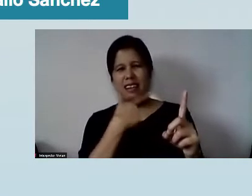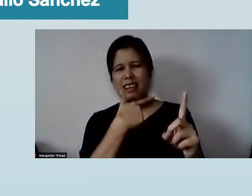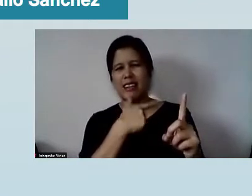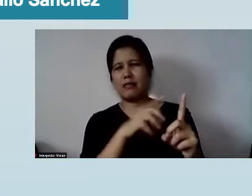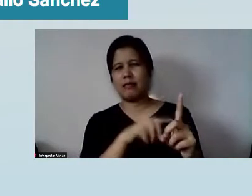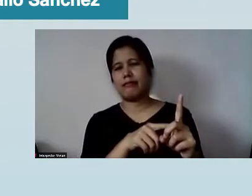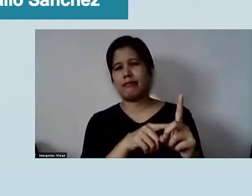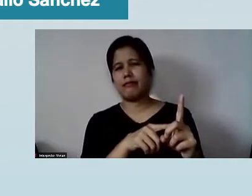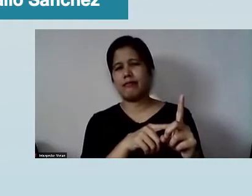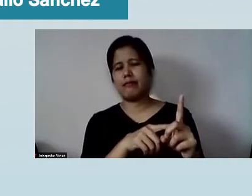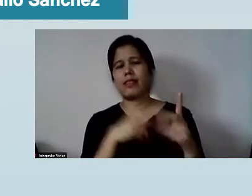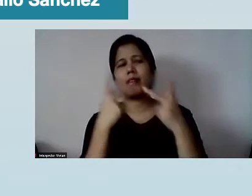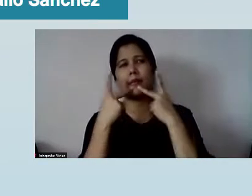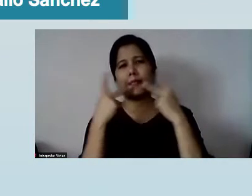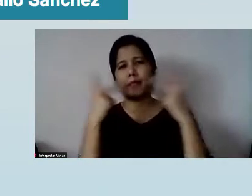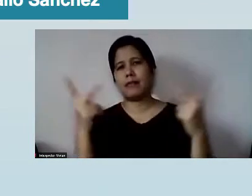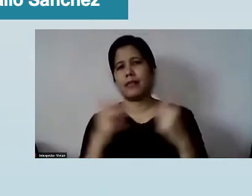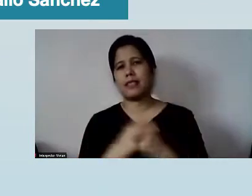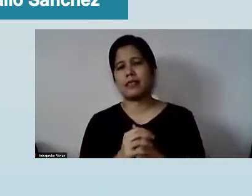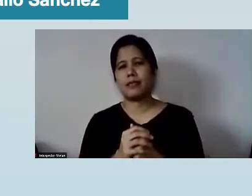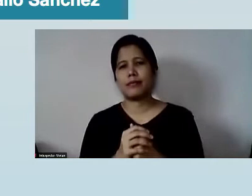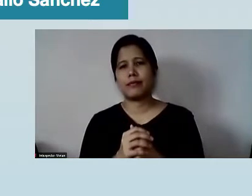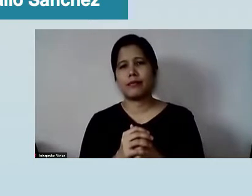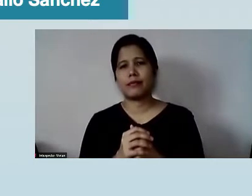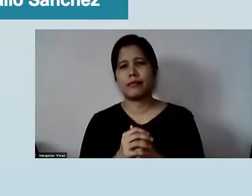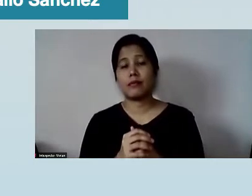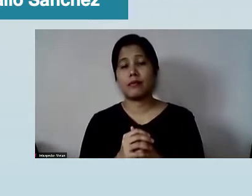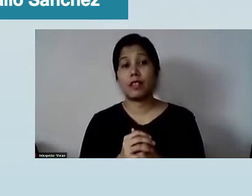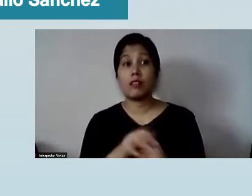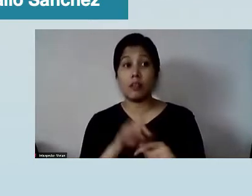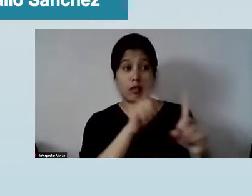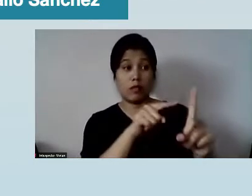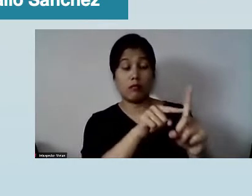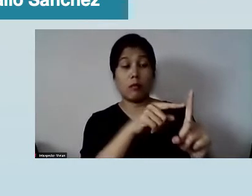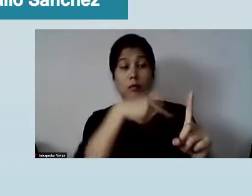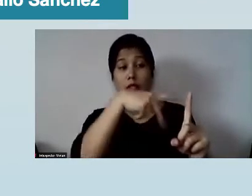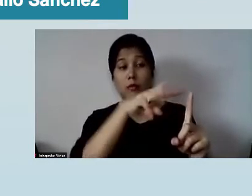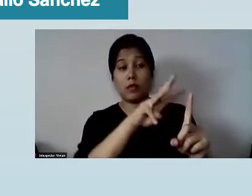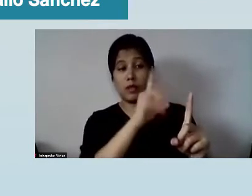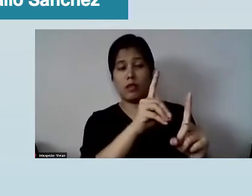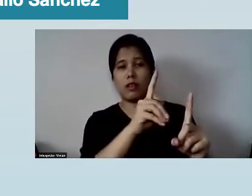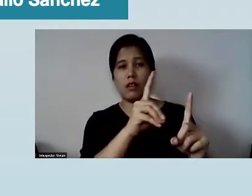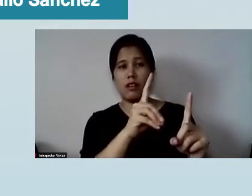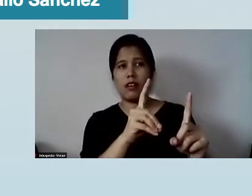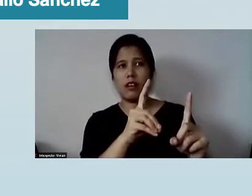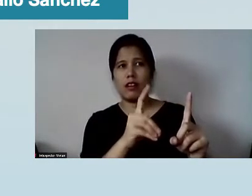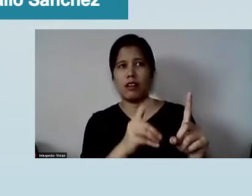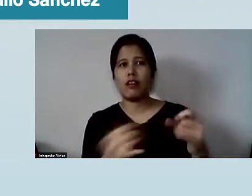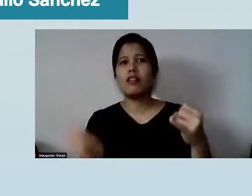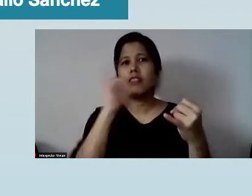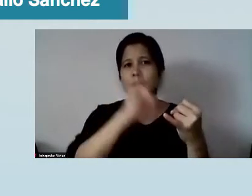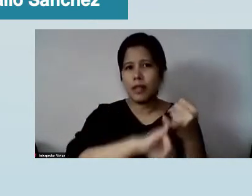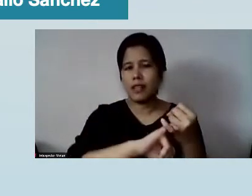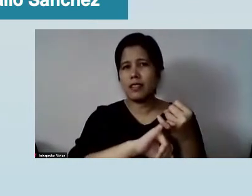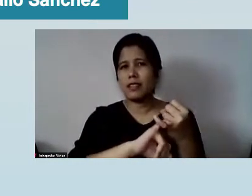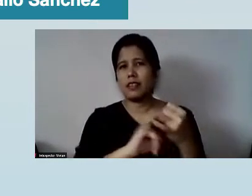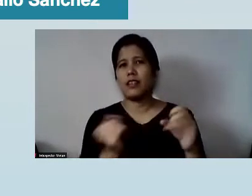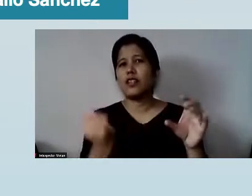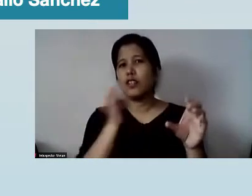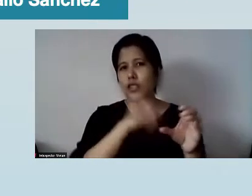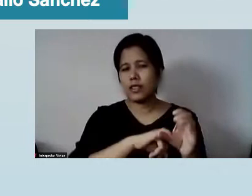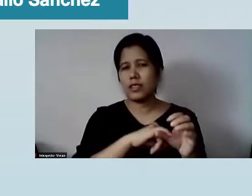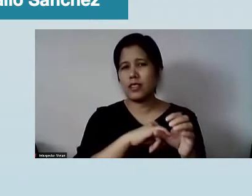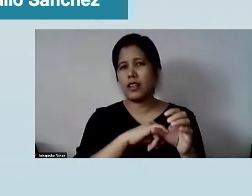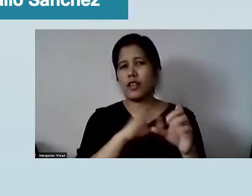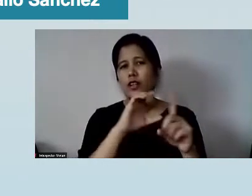na sa publiko. No? O kaya, alimba, isang PWD sumali sa isang TV show, no? O cultural show. Tapos